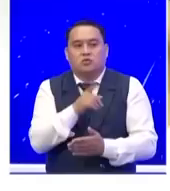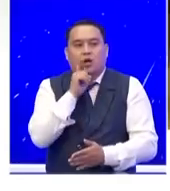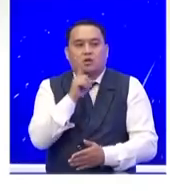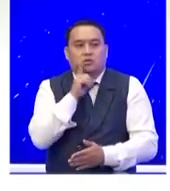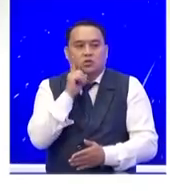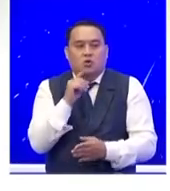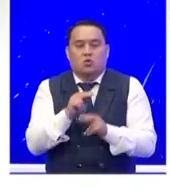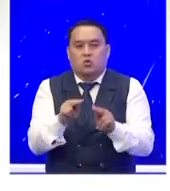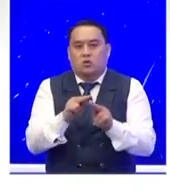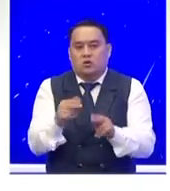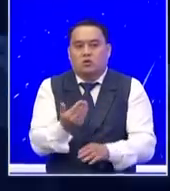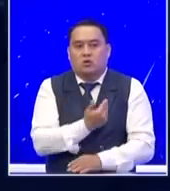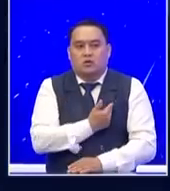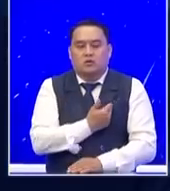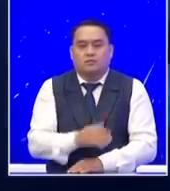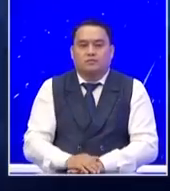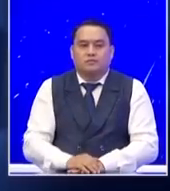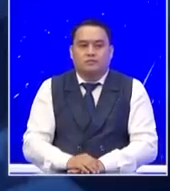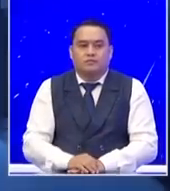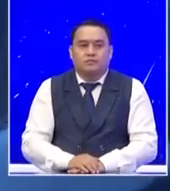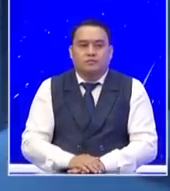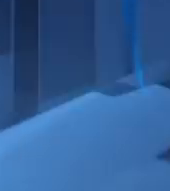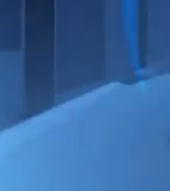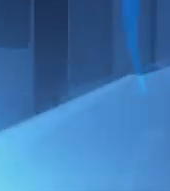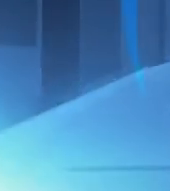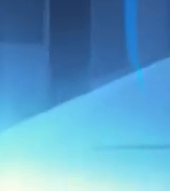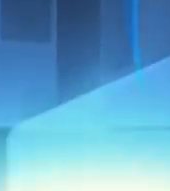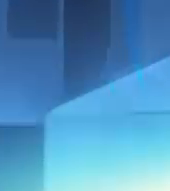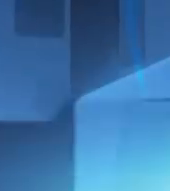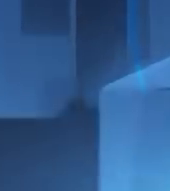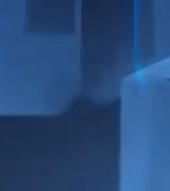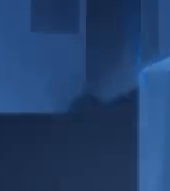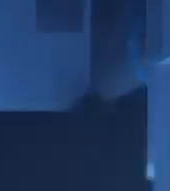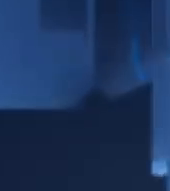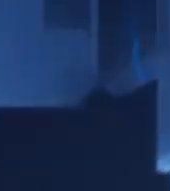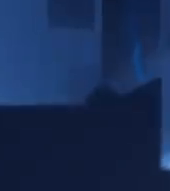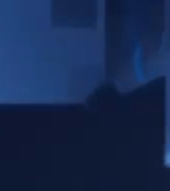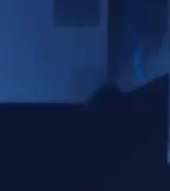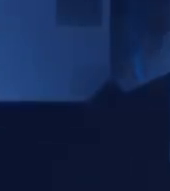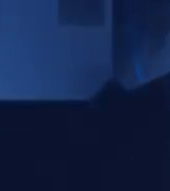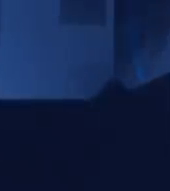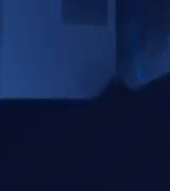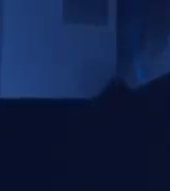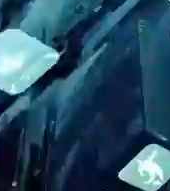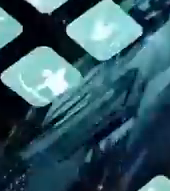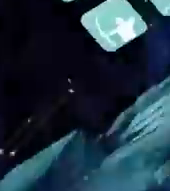да үйреткісі келеді. Елдада Серікбайқызы, Әйгерім Серікханқызы, Ерлан Азанбай, Жетісу